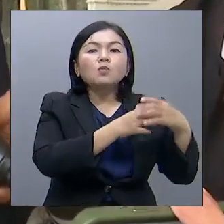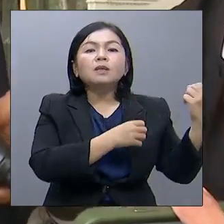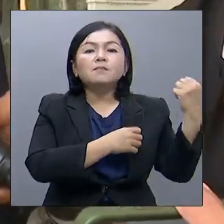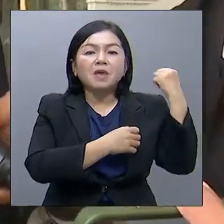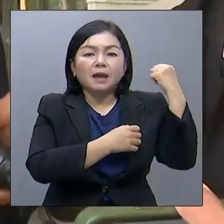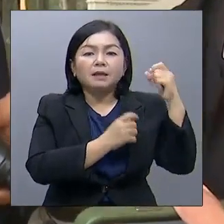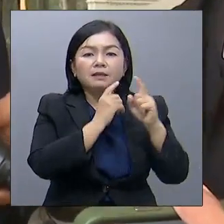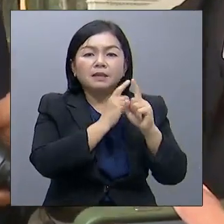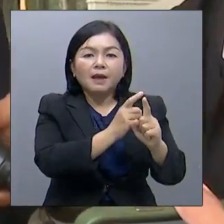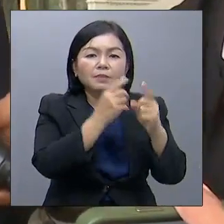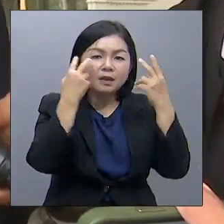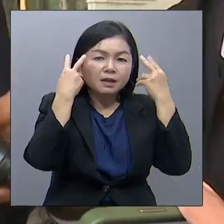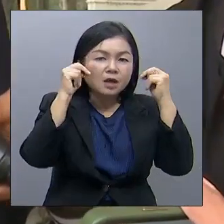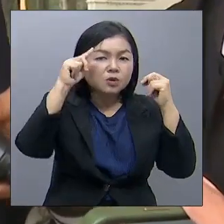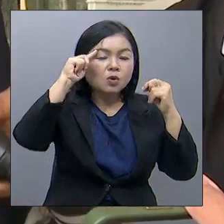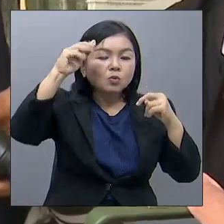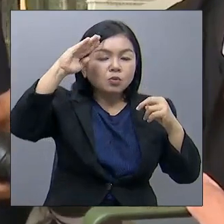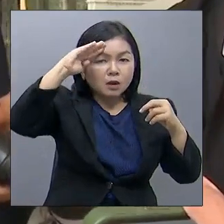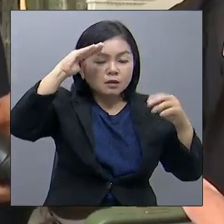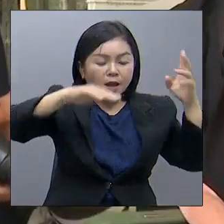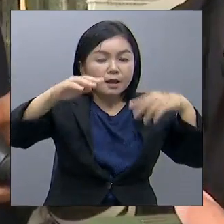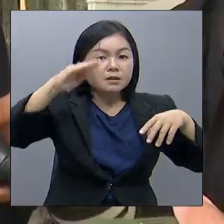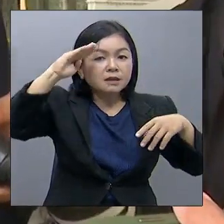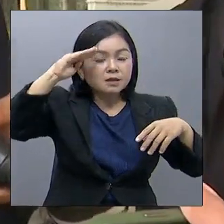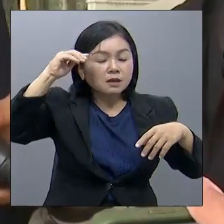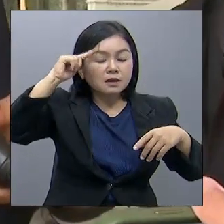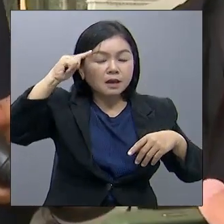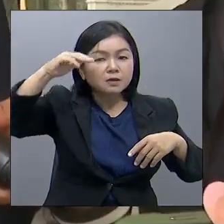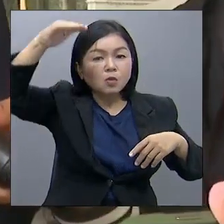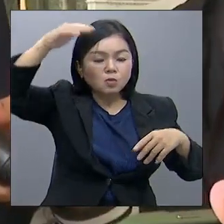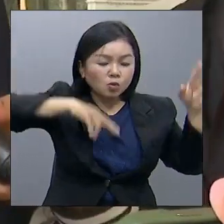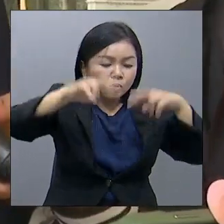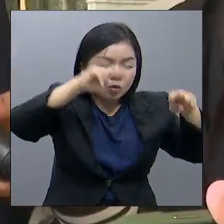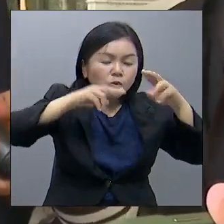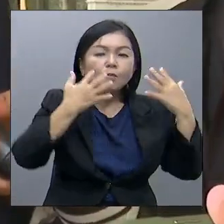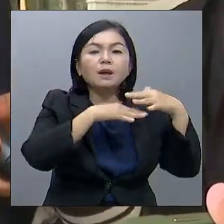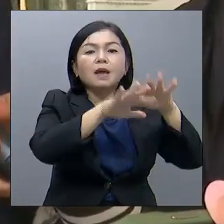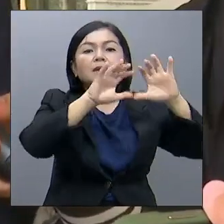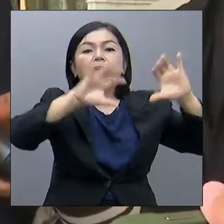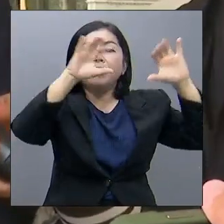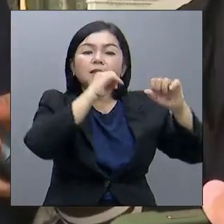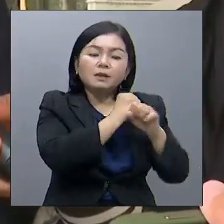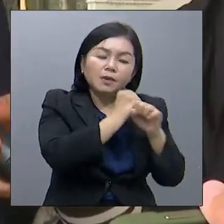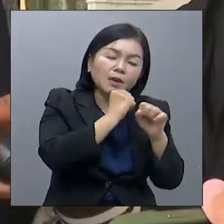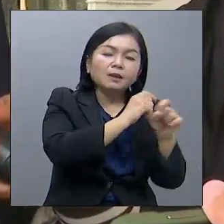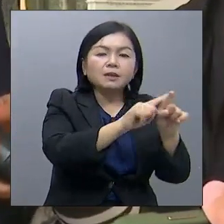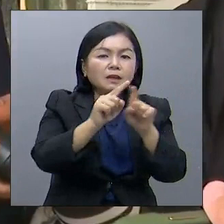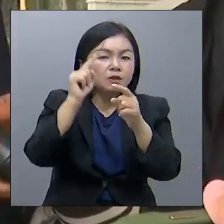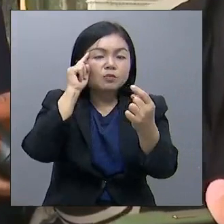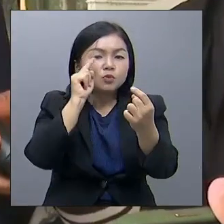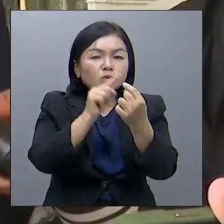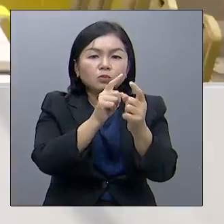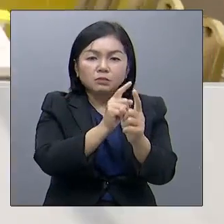ทางท่านนายกก็บริหารราชการแผ่นดินโดยประสานกับครมทั้งคณะที่จะต้องทำงานให้ได้ตามเป้า